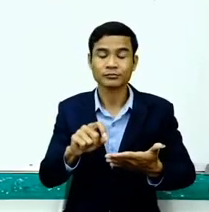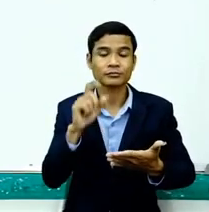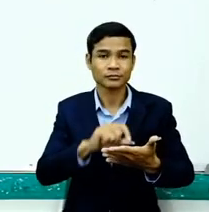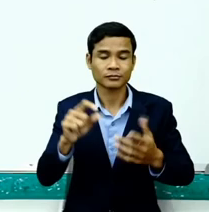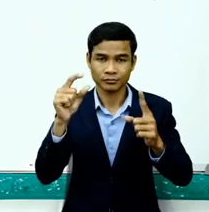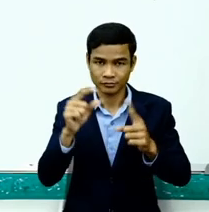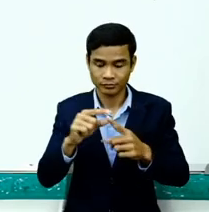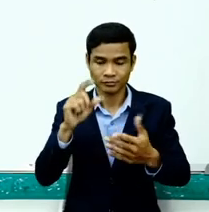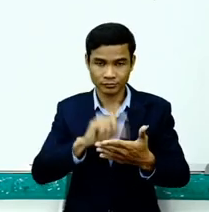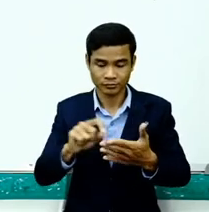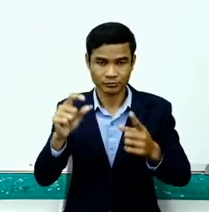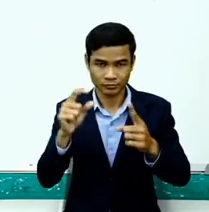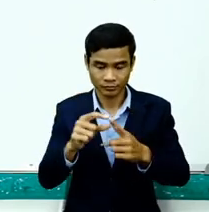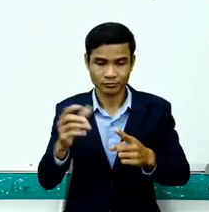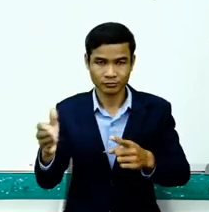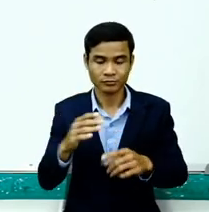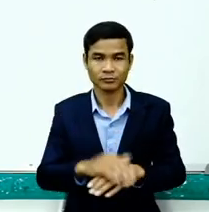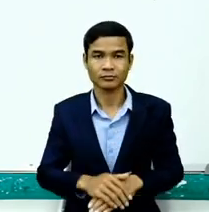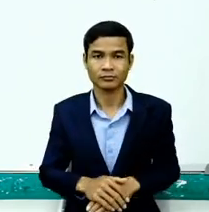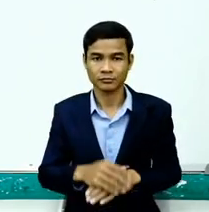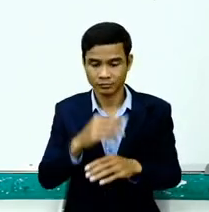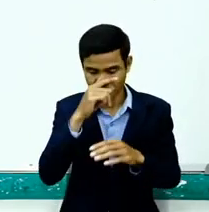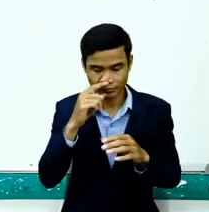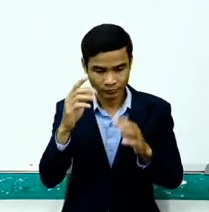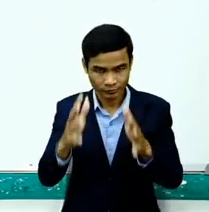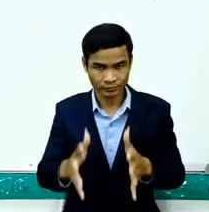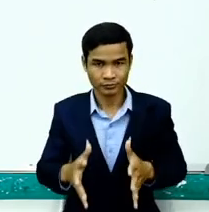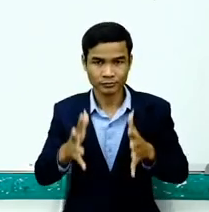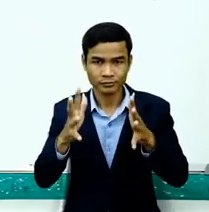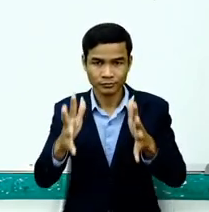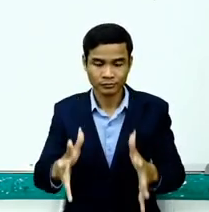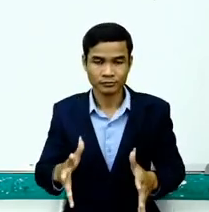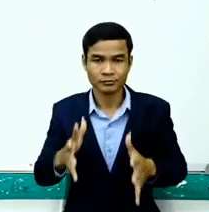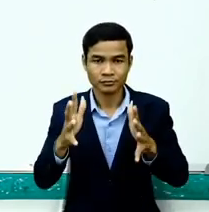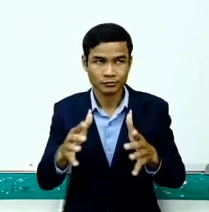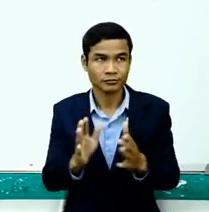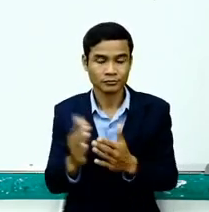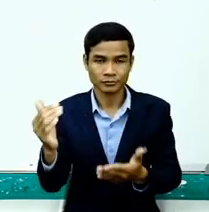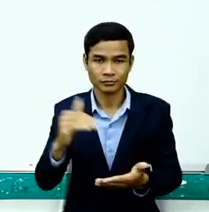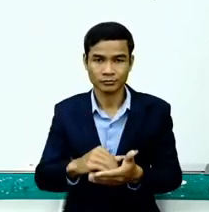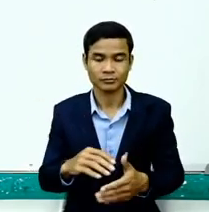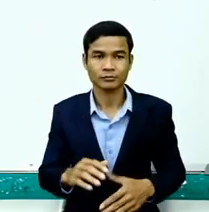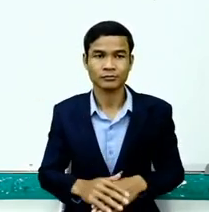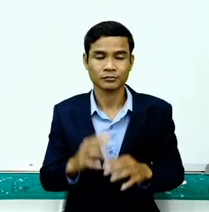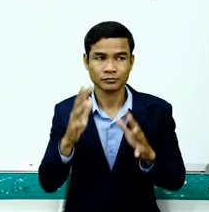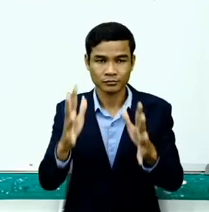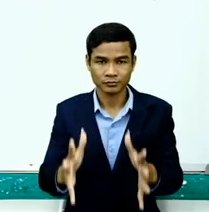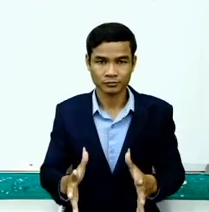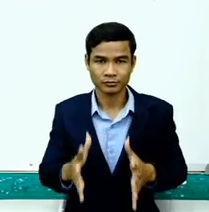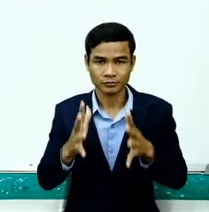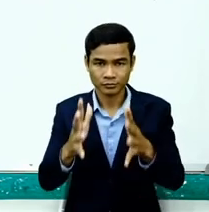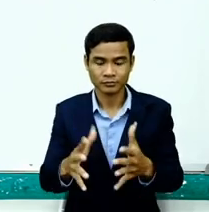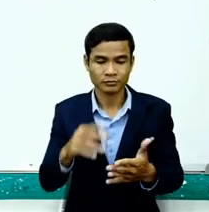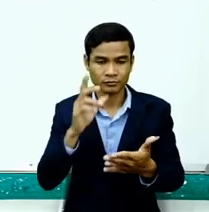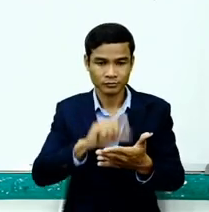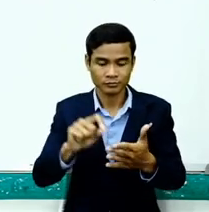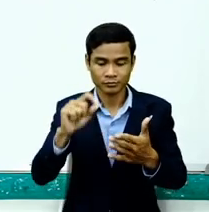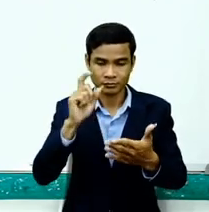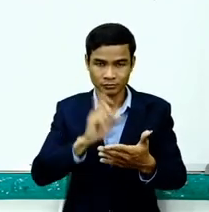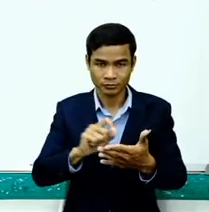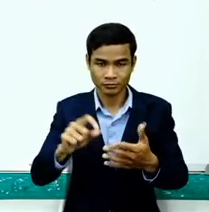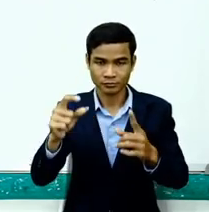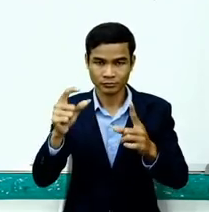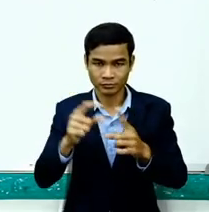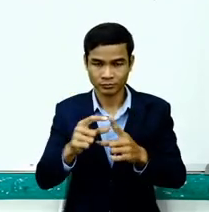bịa rau tê mà đoàn tiết rau tê